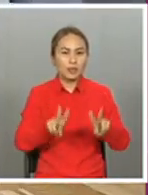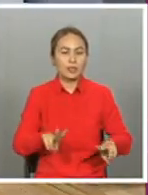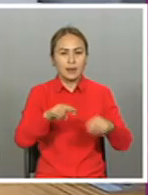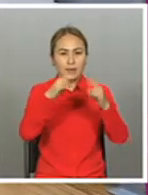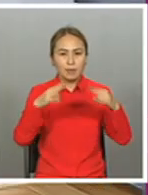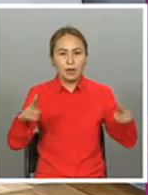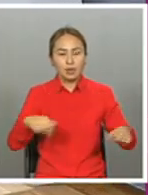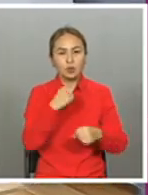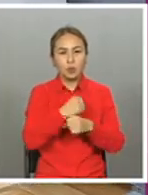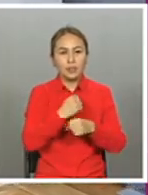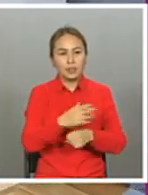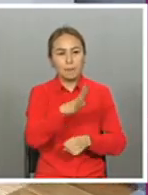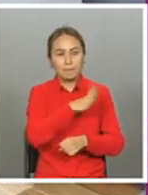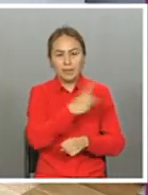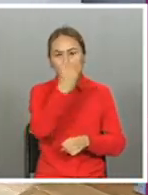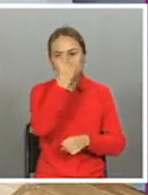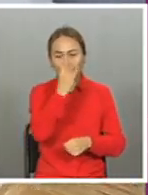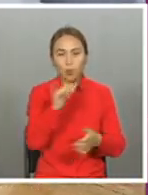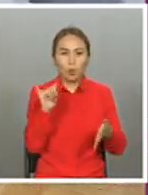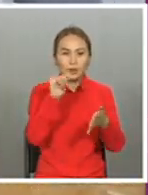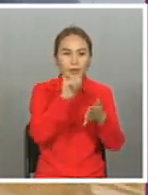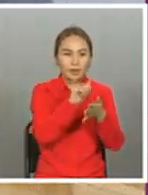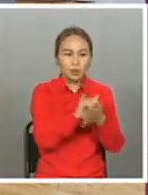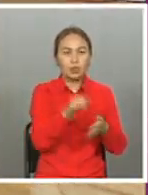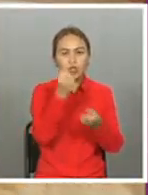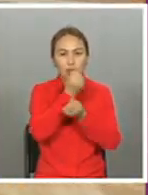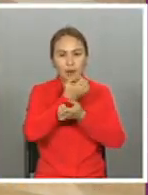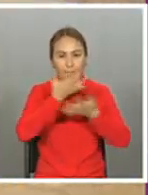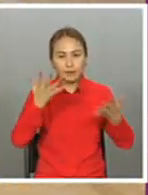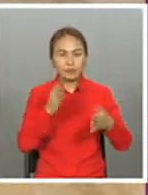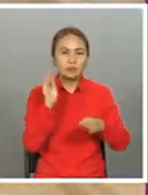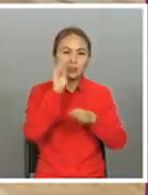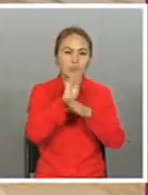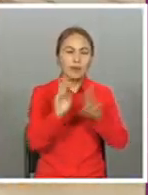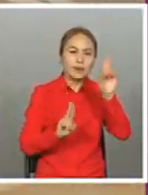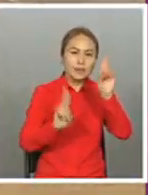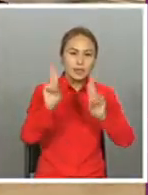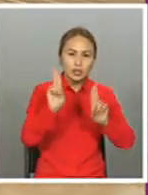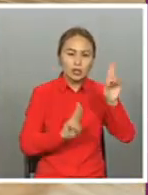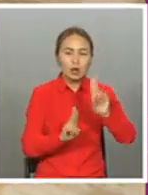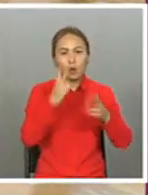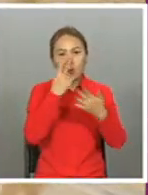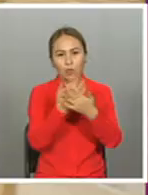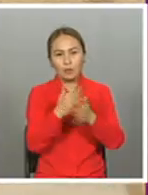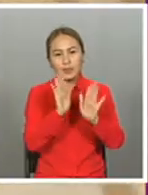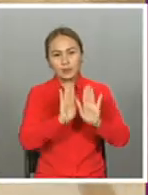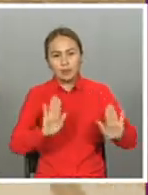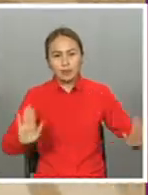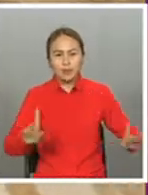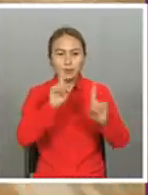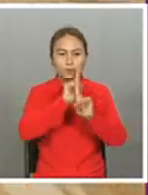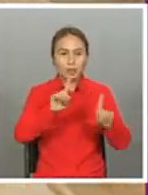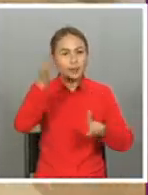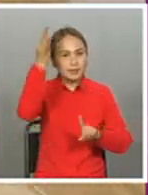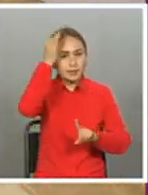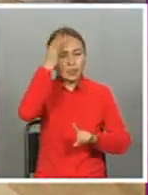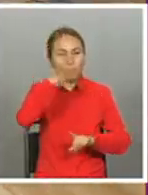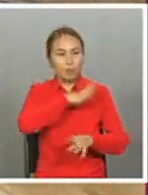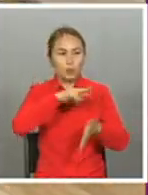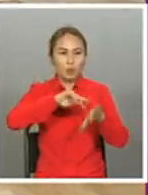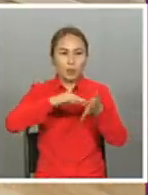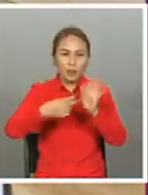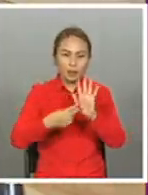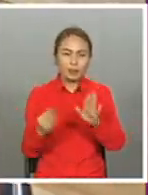жасады. Терезелердің орналасуын, жарықтың түсу ережелерін, көрме залдарының ерекшеліктерін ескеріп жобалаған.